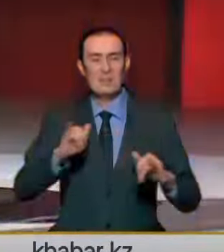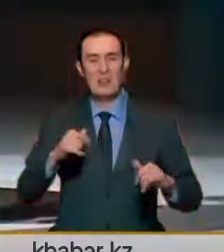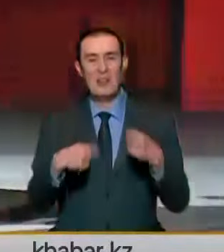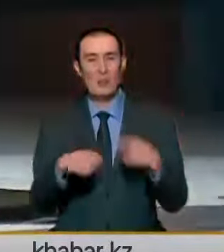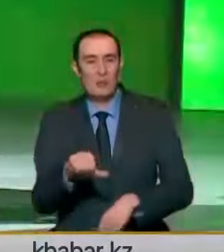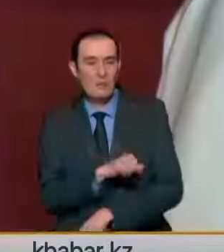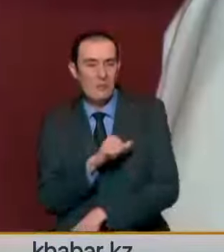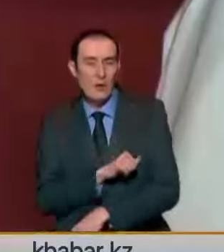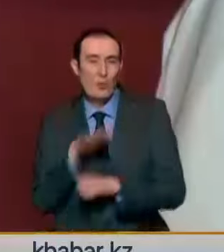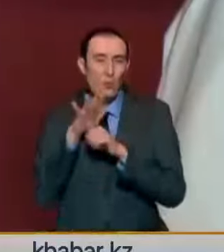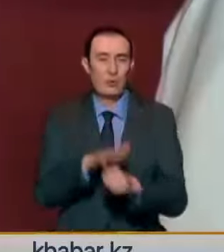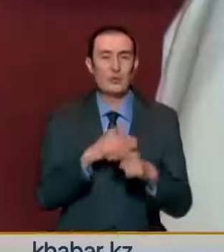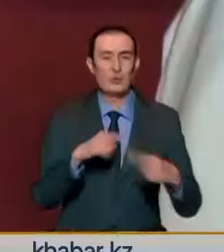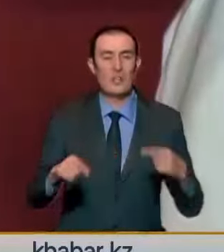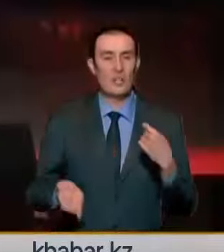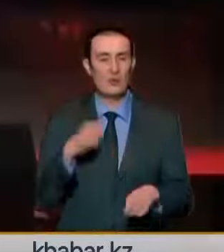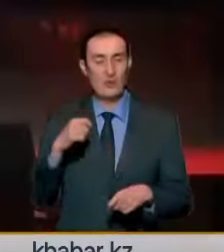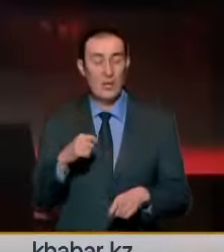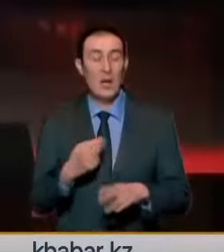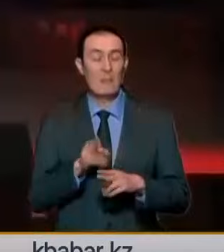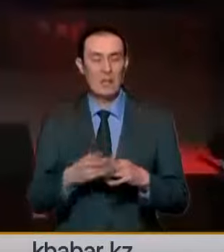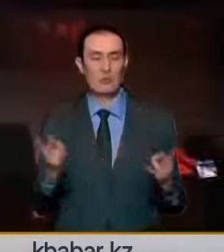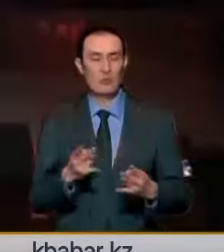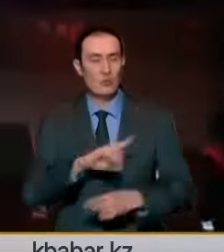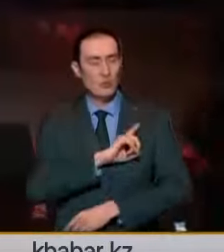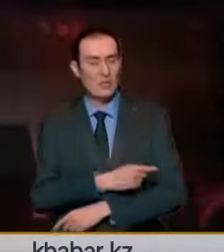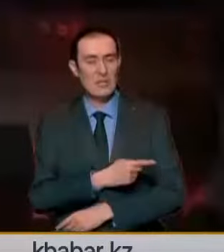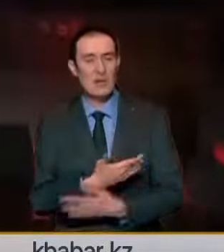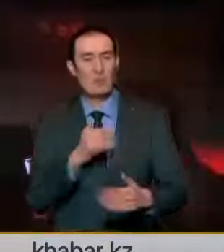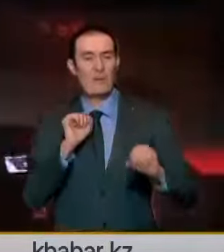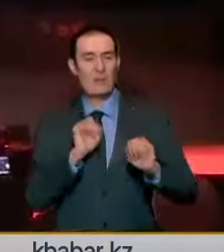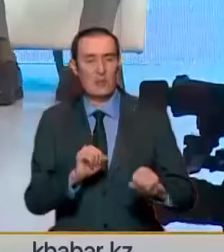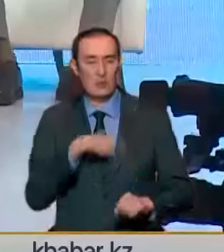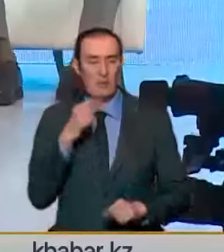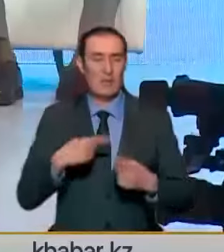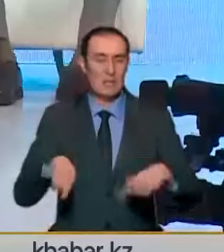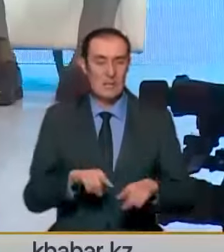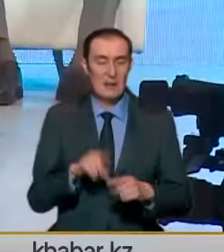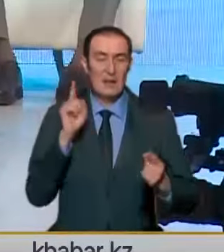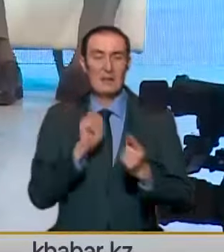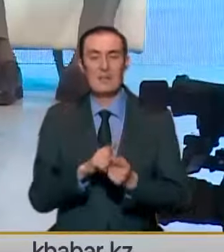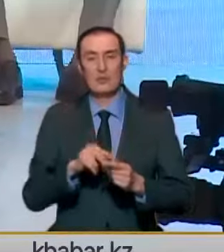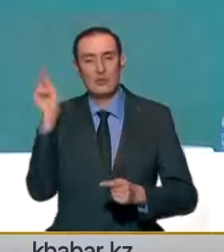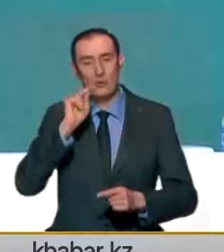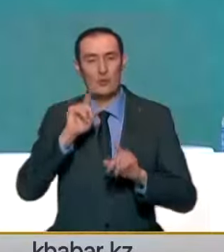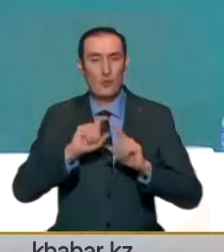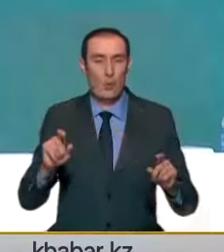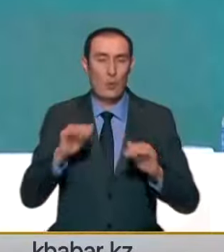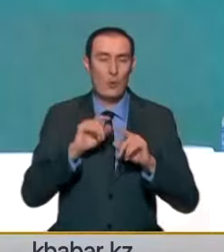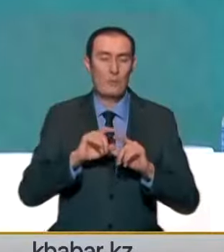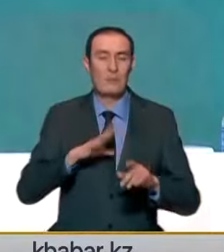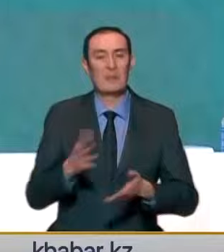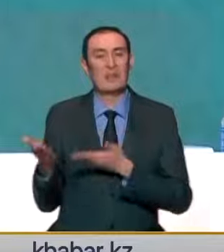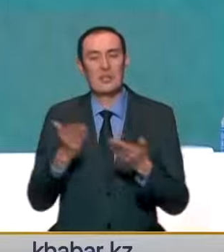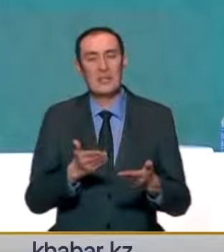распространение наркотиков, буллинг и другие правонарушения. Поэтому нужно усилить их профилактику, считают организаторы. На встречу с учащимися школы и колледжи